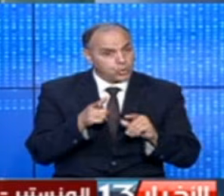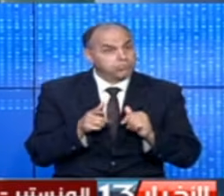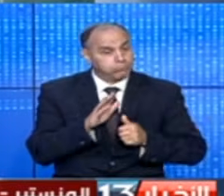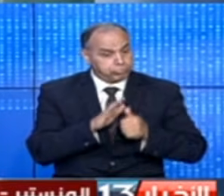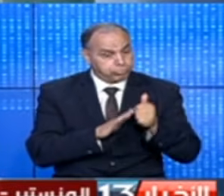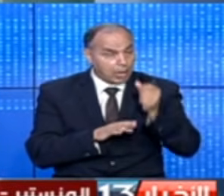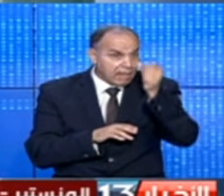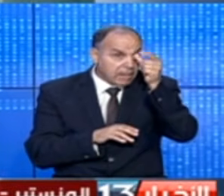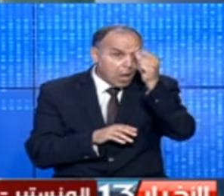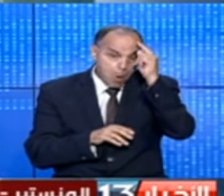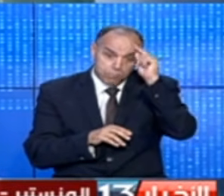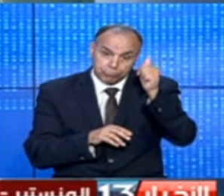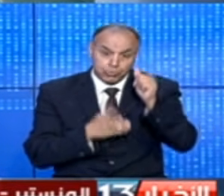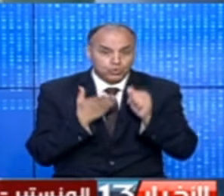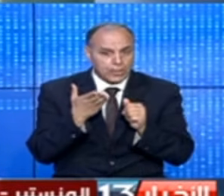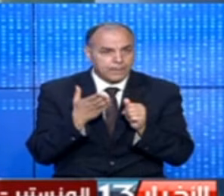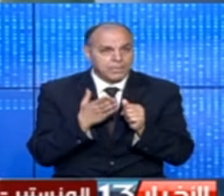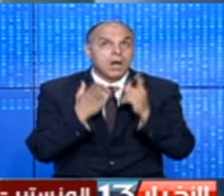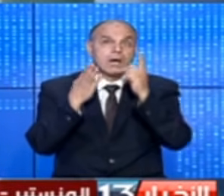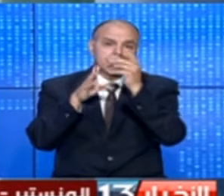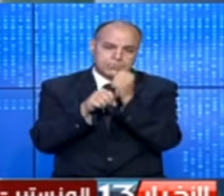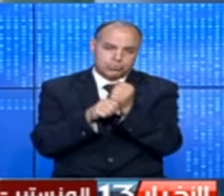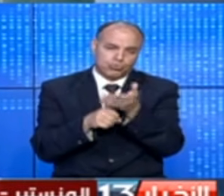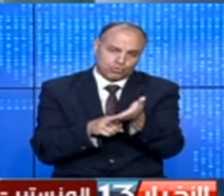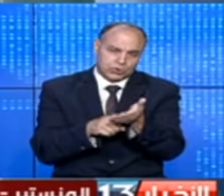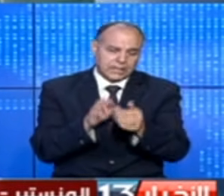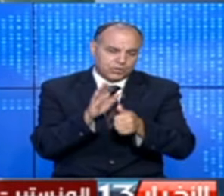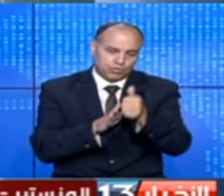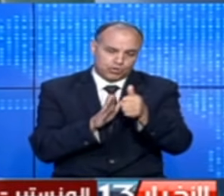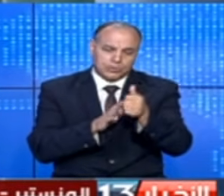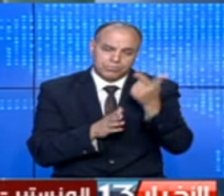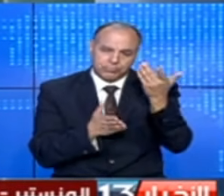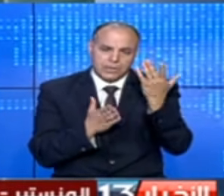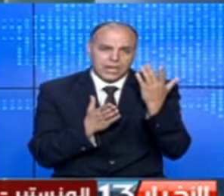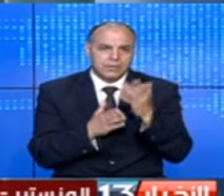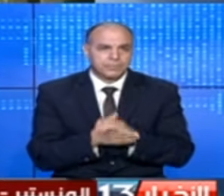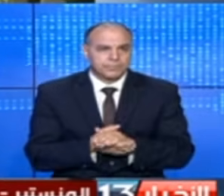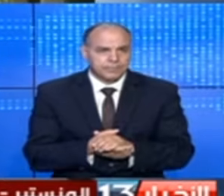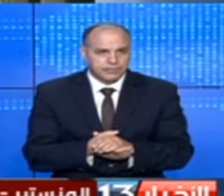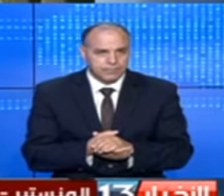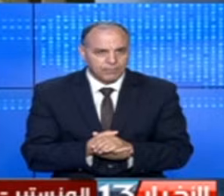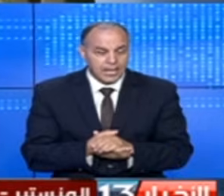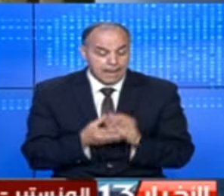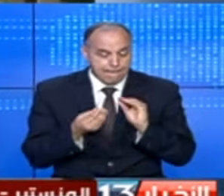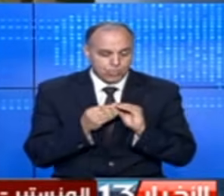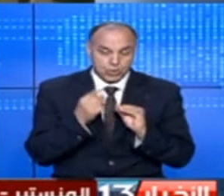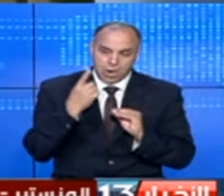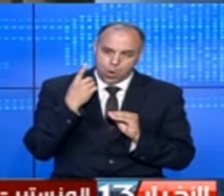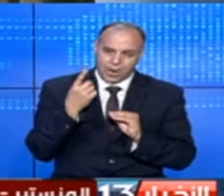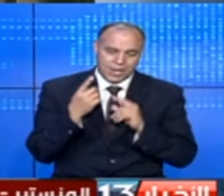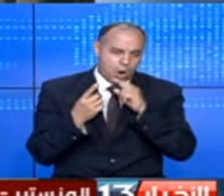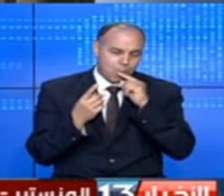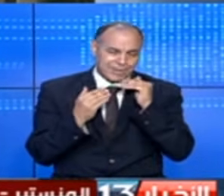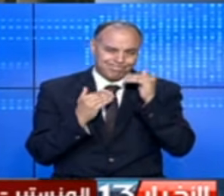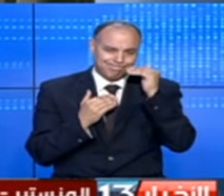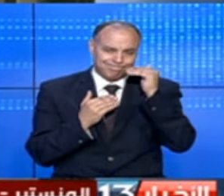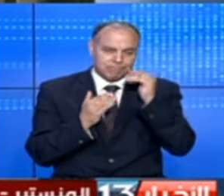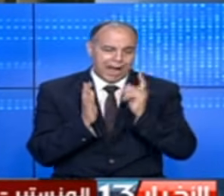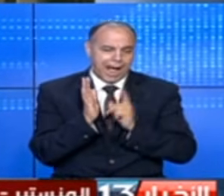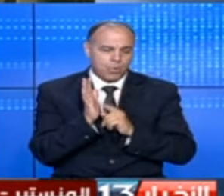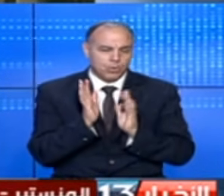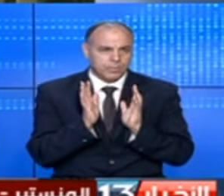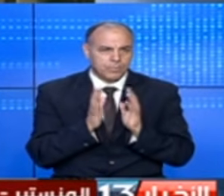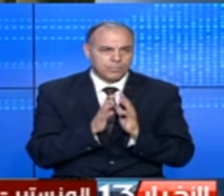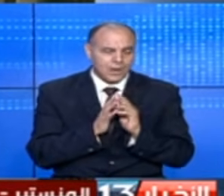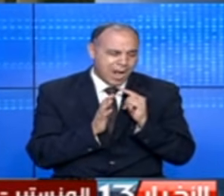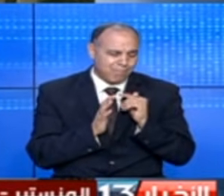يتميز بذكاء خارق، إن شاء الله ربي يوفقه ويكون من الناجحين المتميزين على الجهة إن شاء الله. الإشكالية الوحيدة أنه العمر متاعه ما يسمحش،